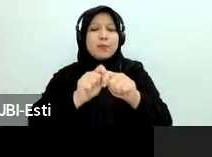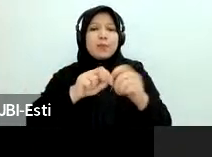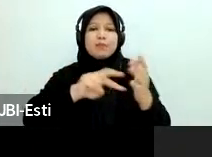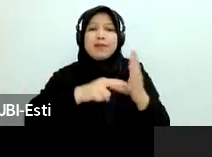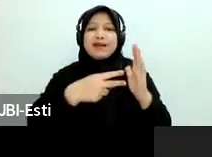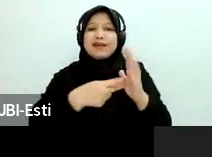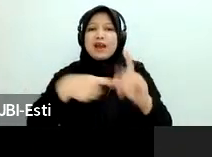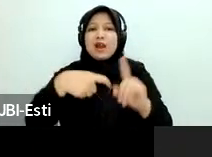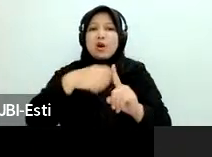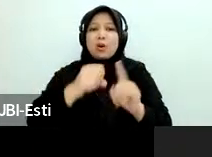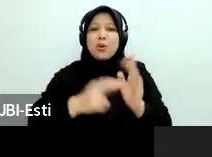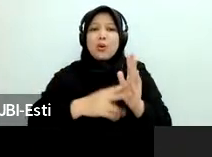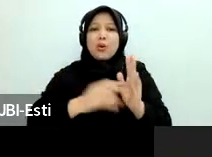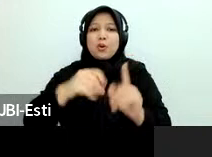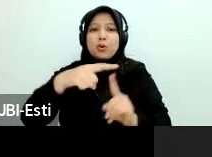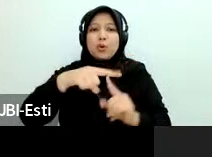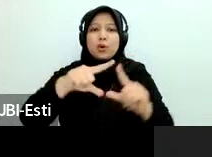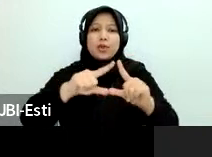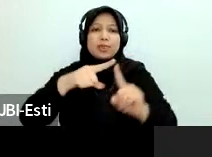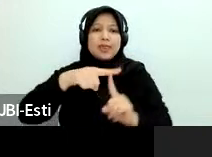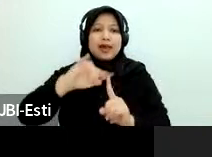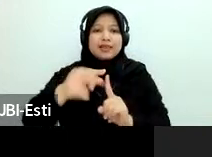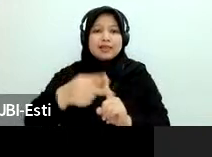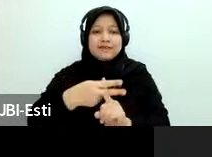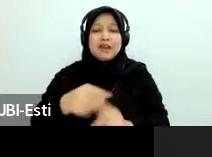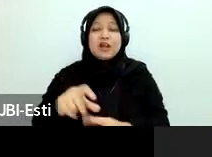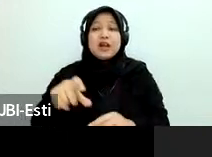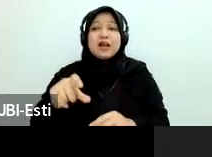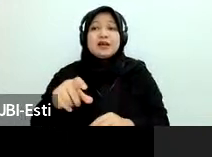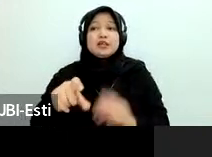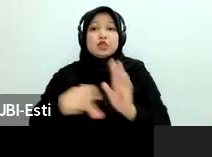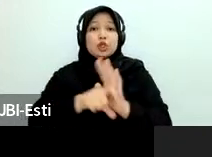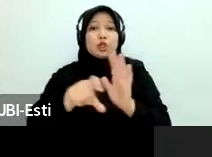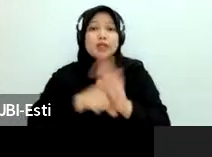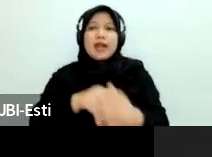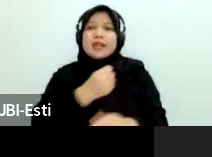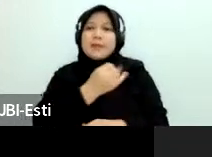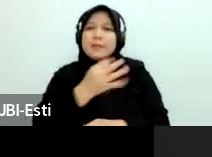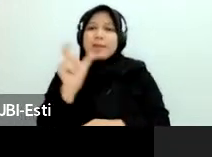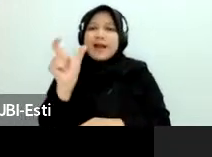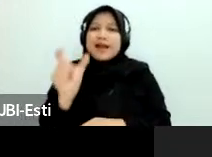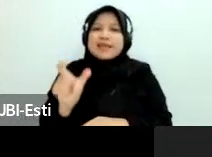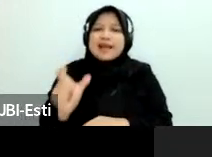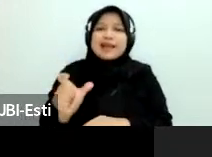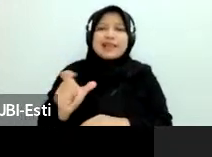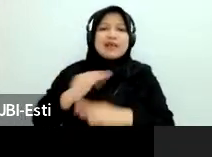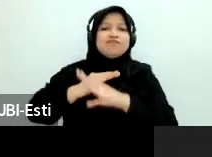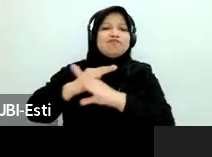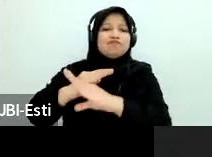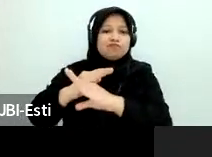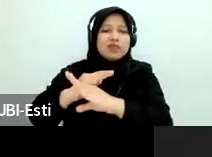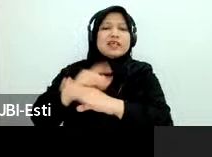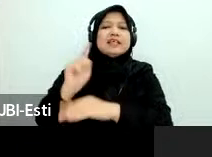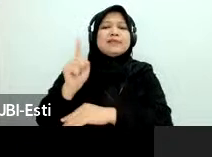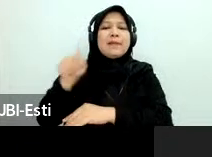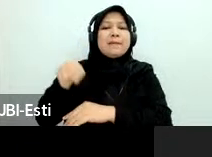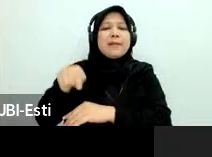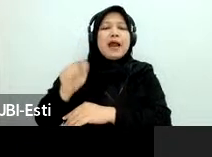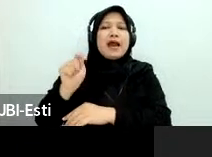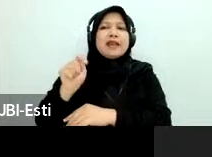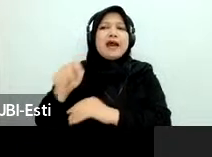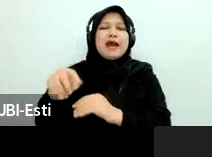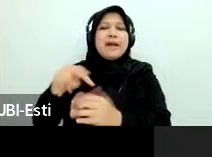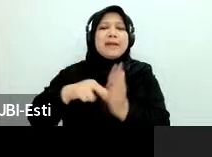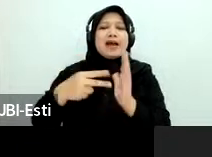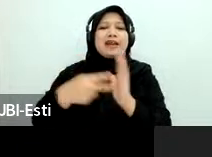misalnya beberapa kata dilarang dengan memberikan makna konotatif dan diganti dengan kata teknologi Netral seperti